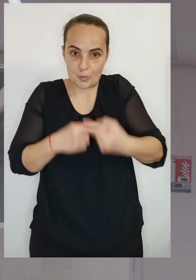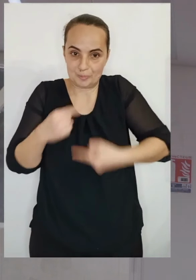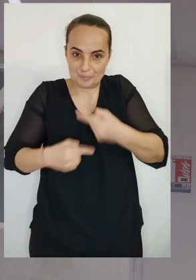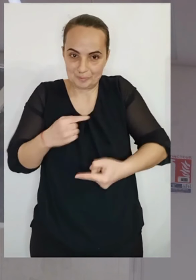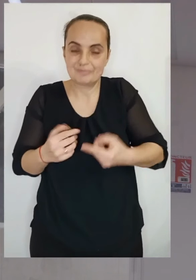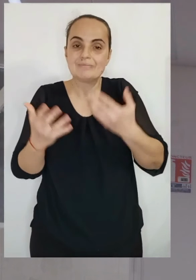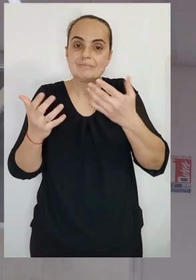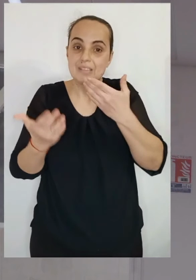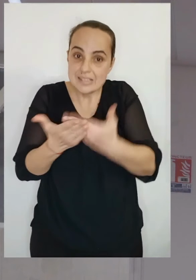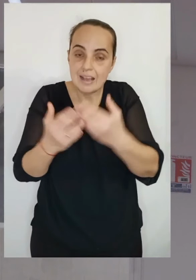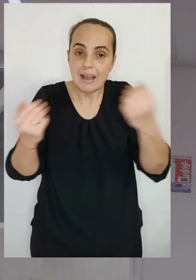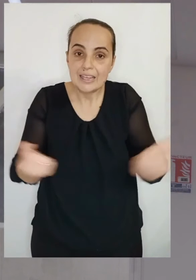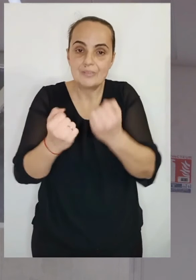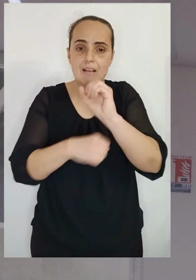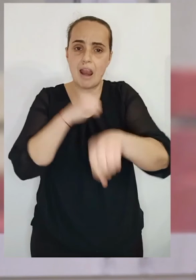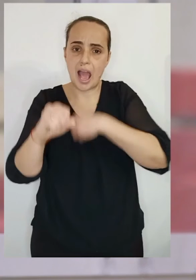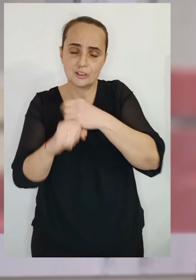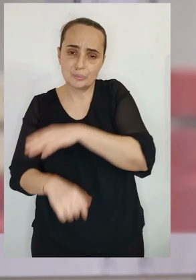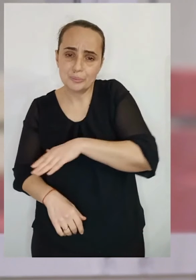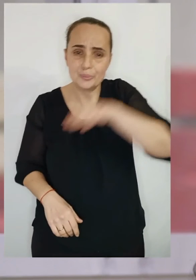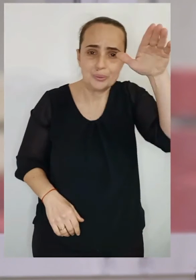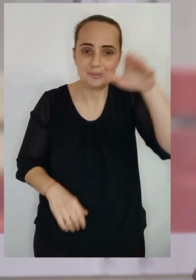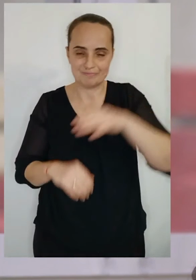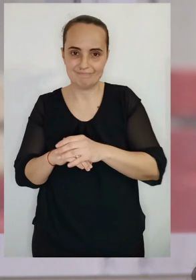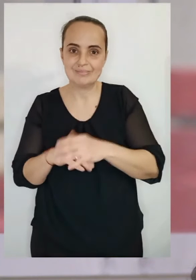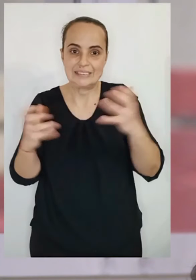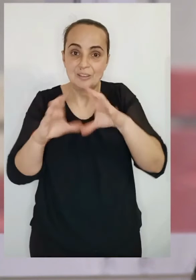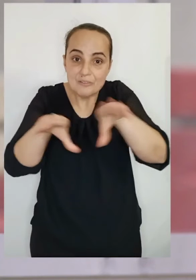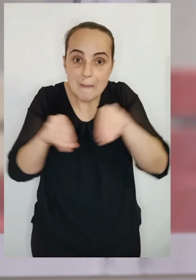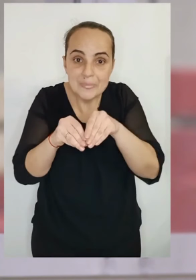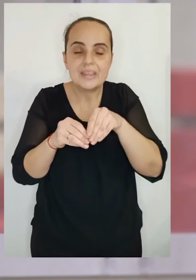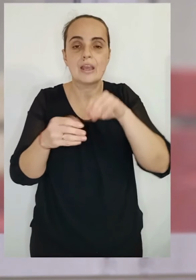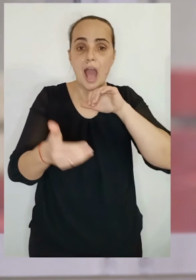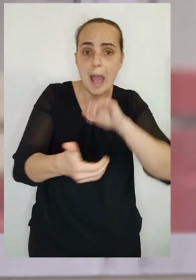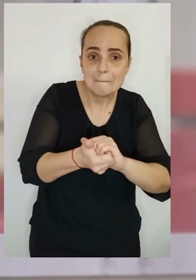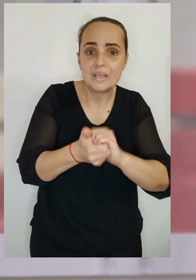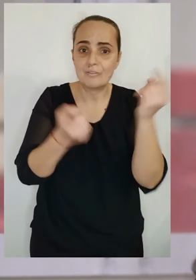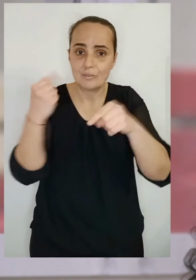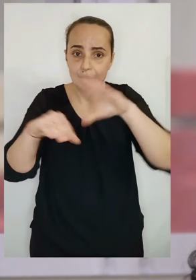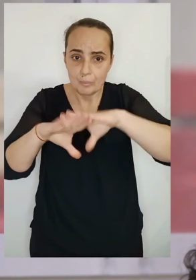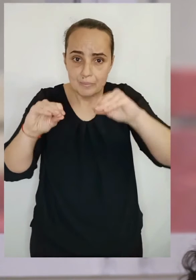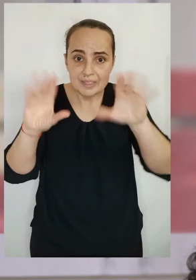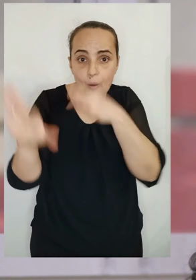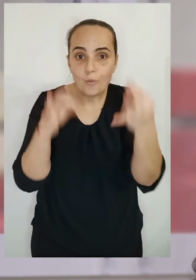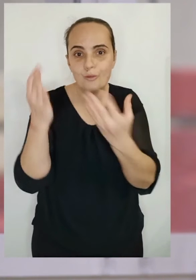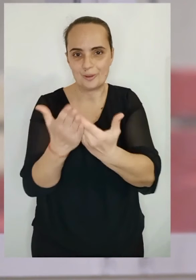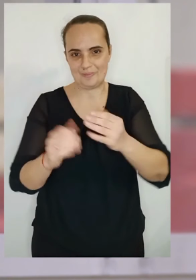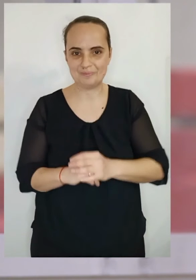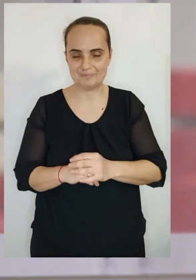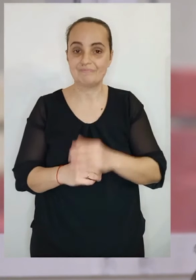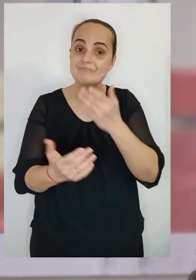sur une activité vraiment intergénérationnelle. L'objet, c'est de faire découvrir le sport en famille ou entre amis. Et l'objet, c'est d'arriver